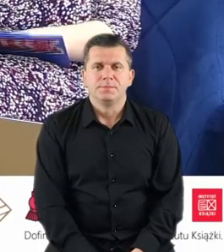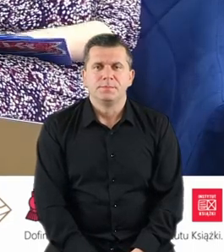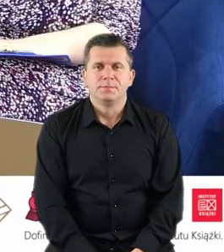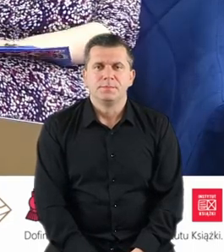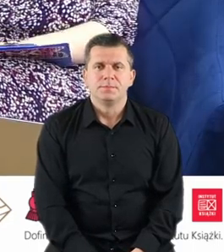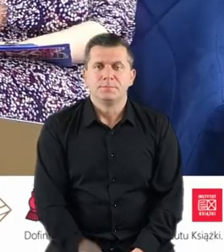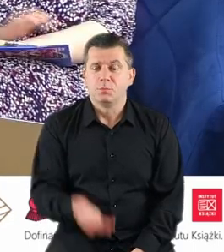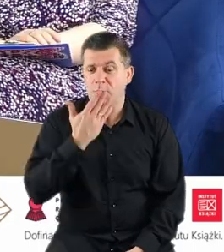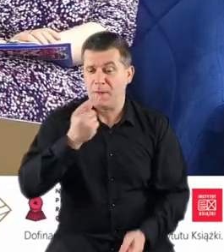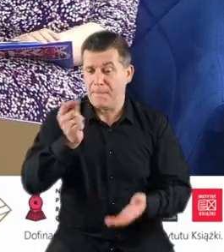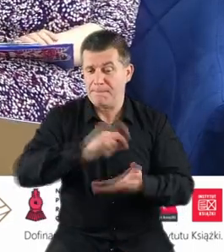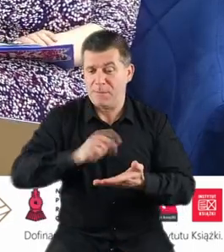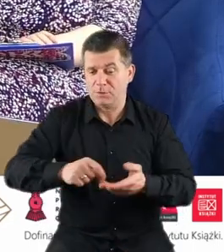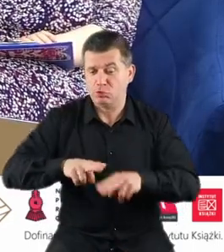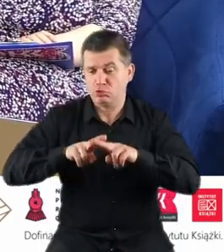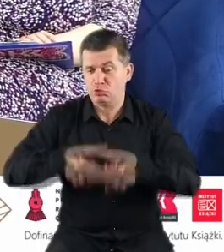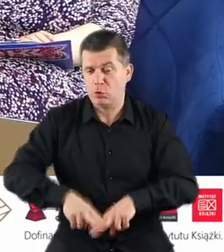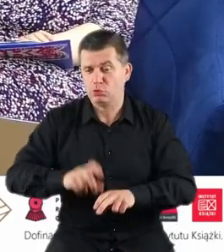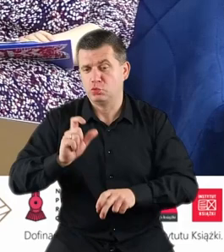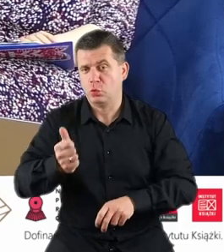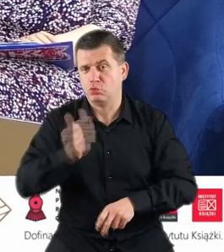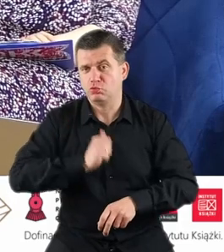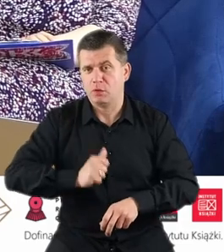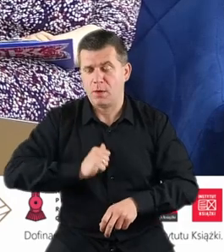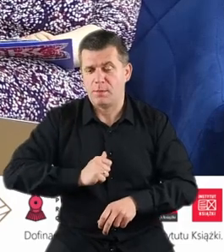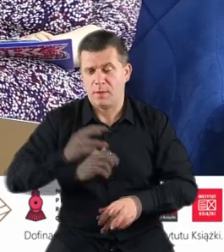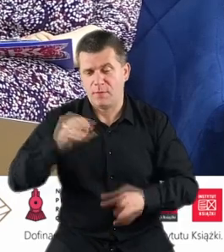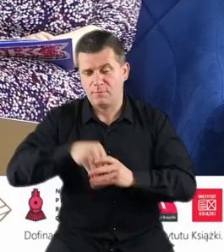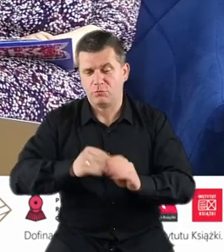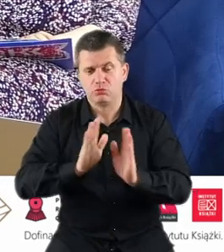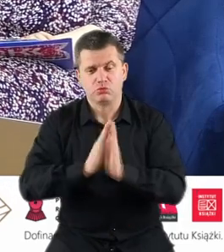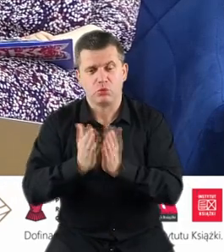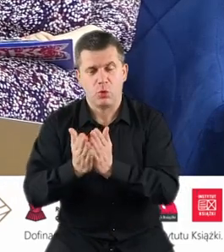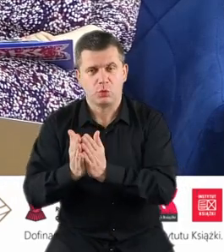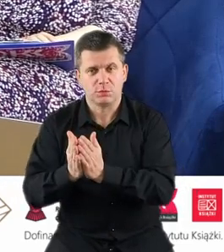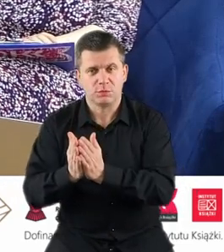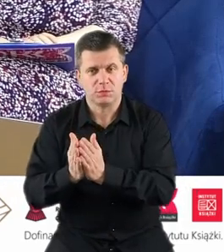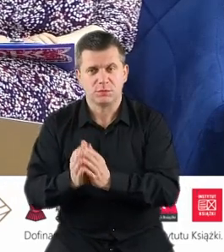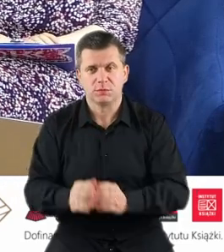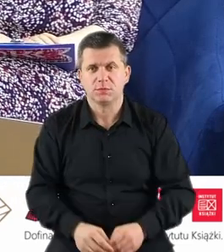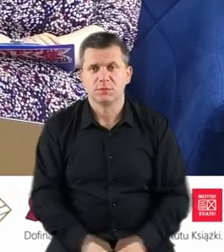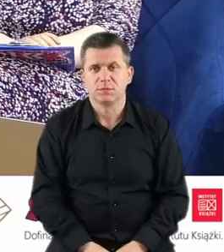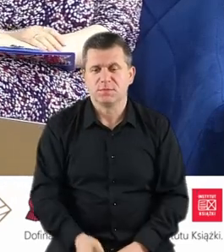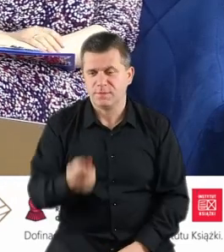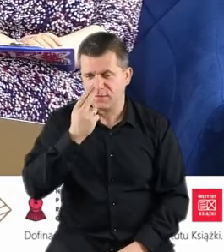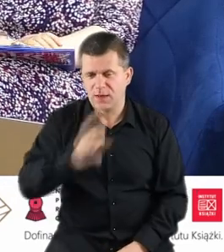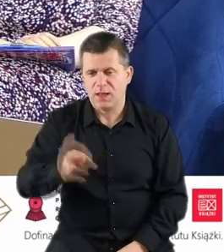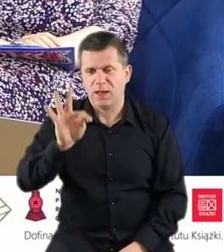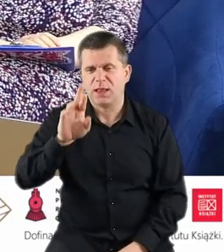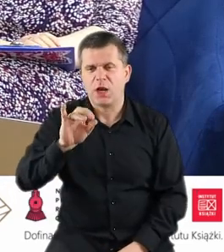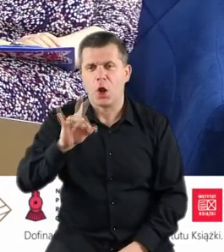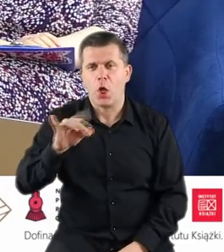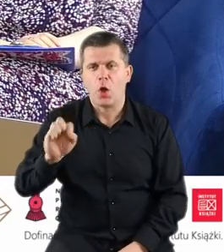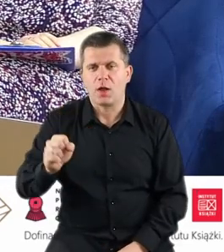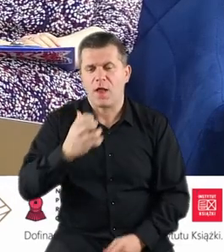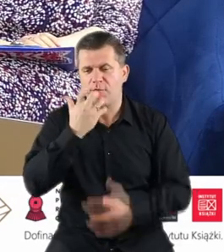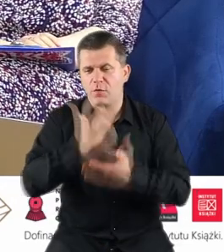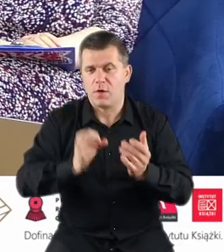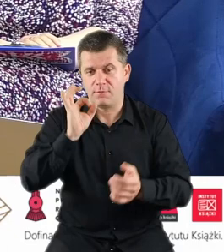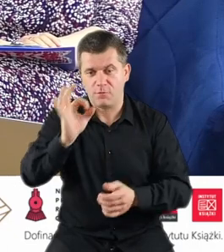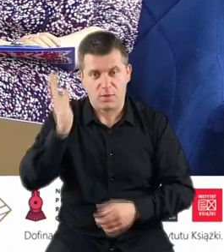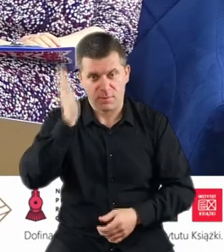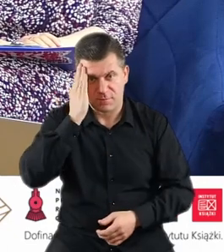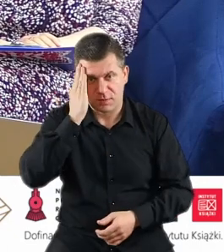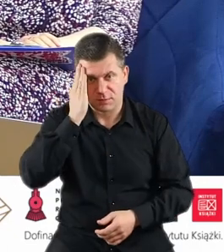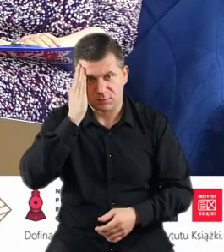Mówi się, że pisarz zostawia coś z siebie w każdej z książek. Widać to w tej trylogii, kiedy wykorzystywał pan swoją wiedzę.